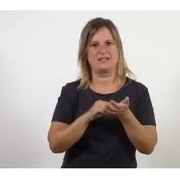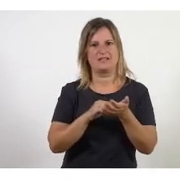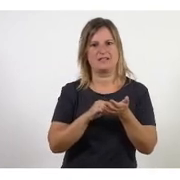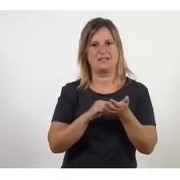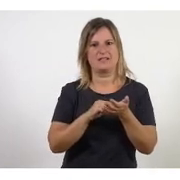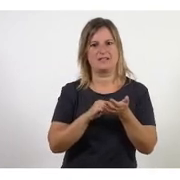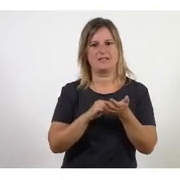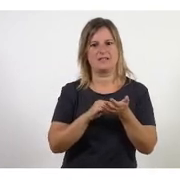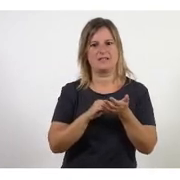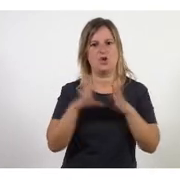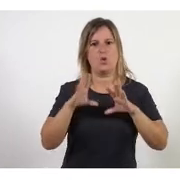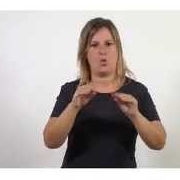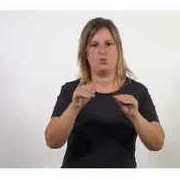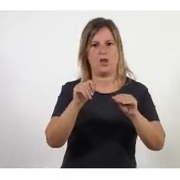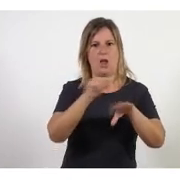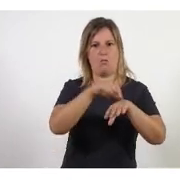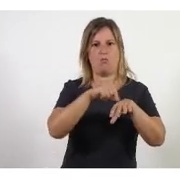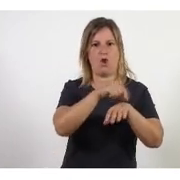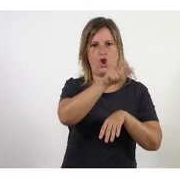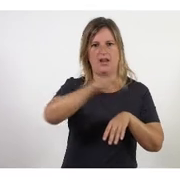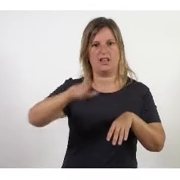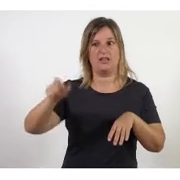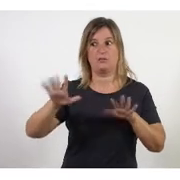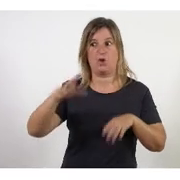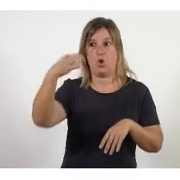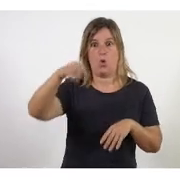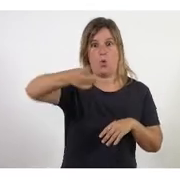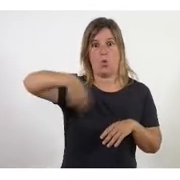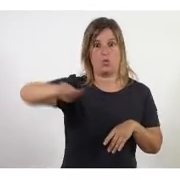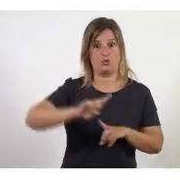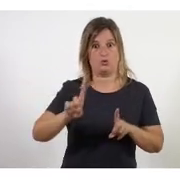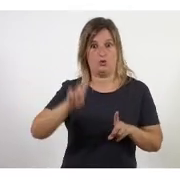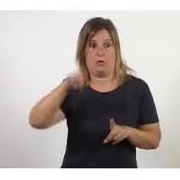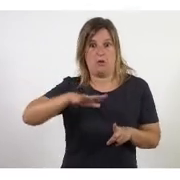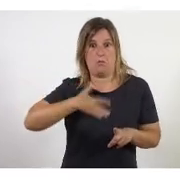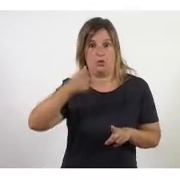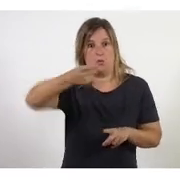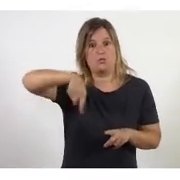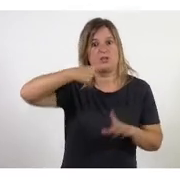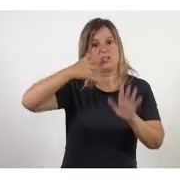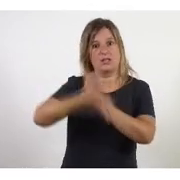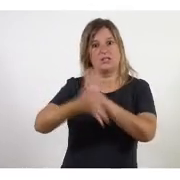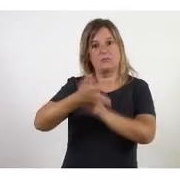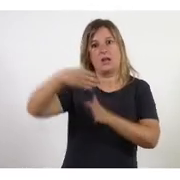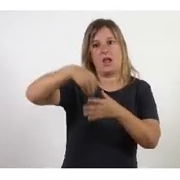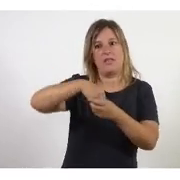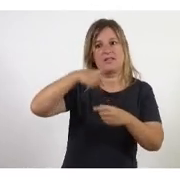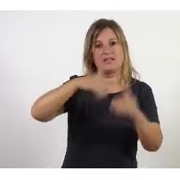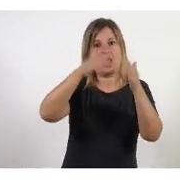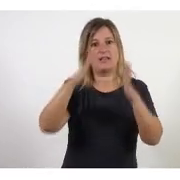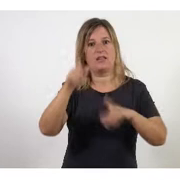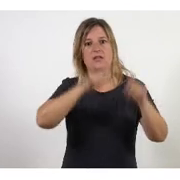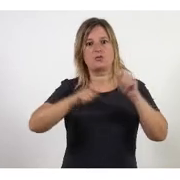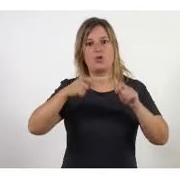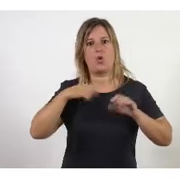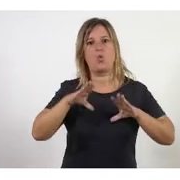els polítics, però no únicament els polítics. També ho podeu fer vosaltres explicant la labor que feu a la vostra entitat o associació.